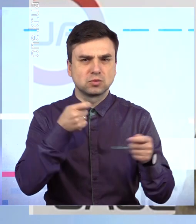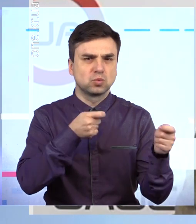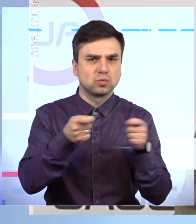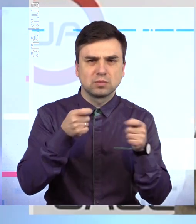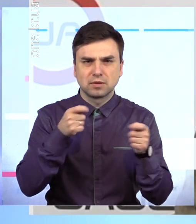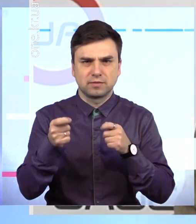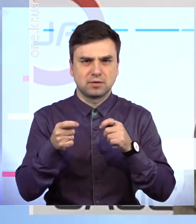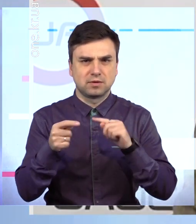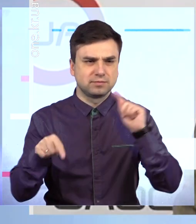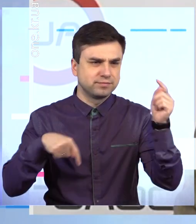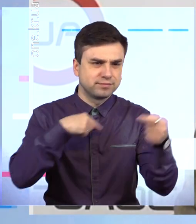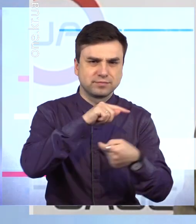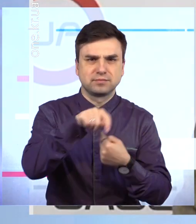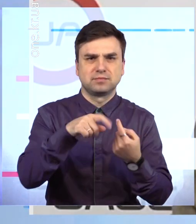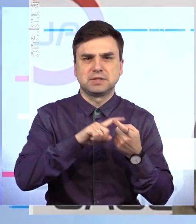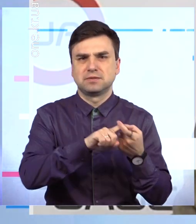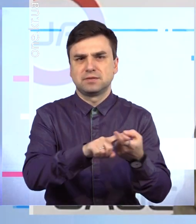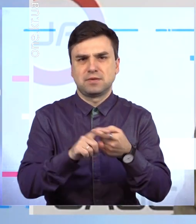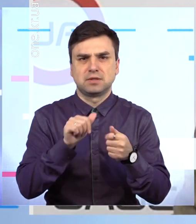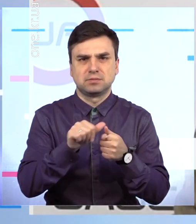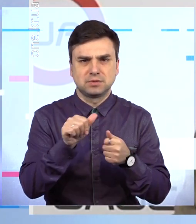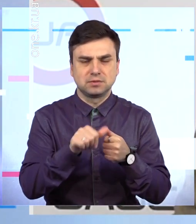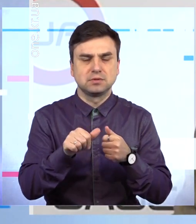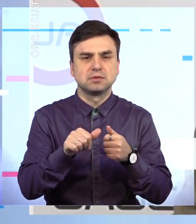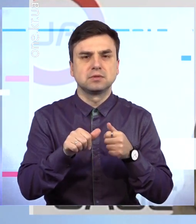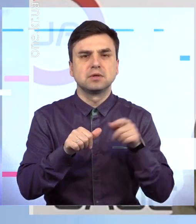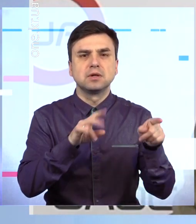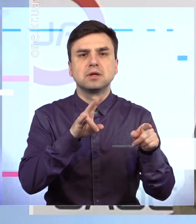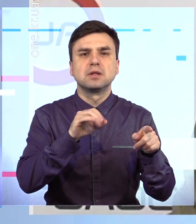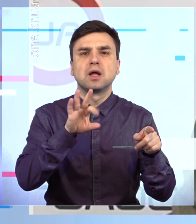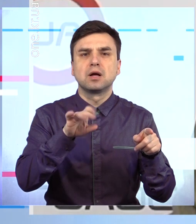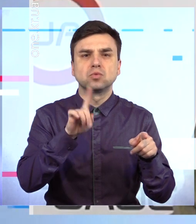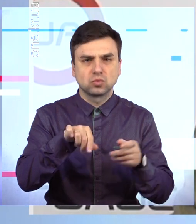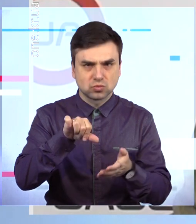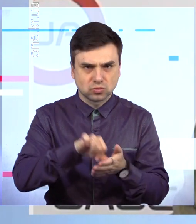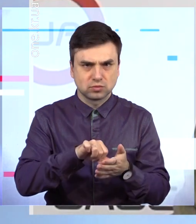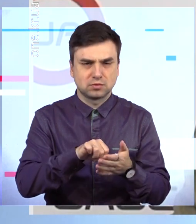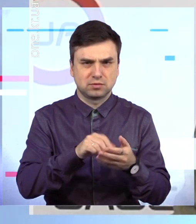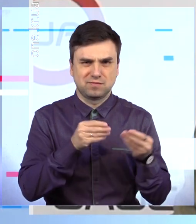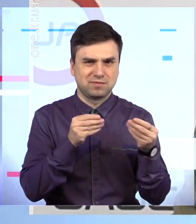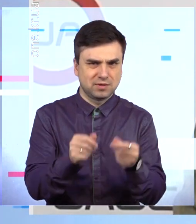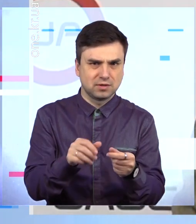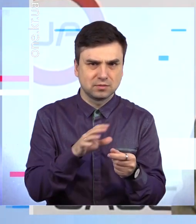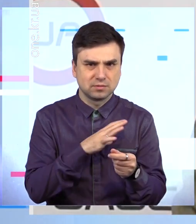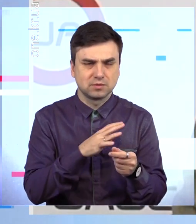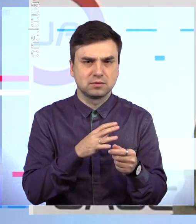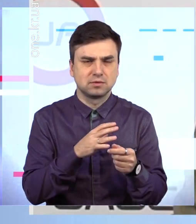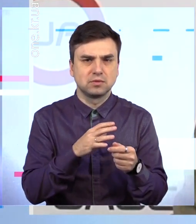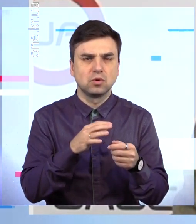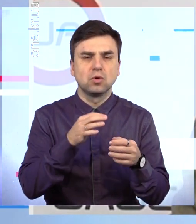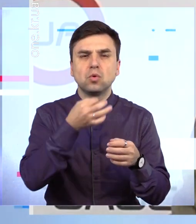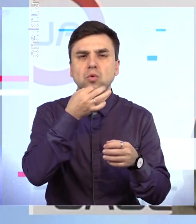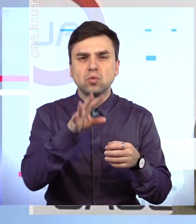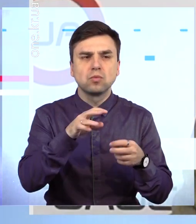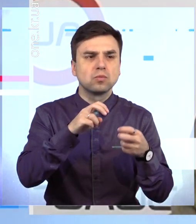Російської Федерації блоку НАТО. І будь-яка нестабільність викликає рост цін на нефть